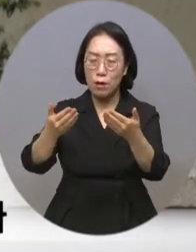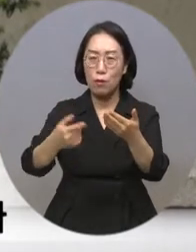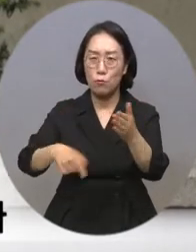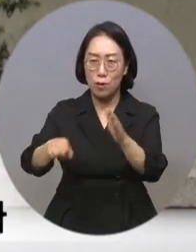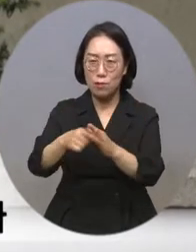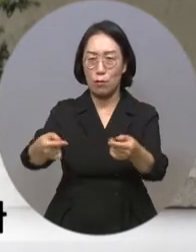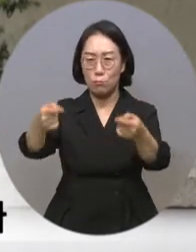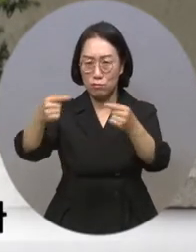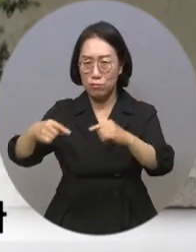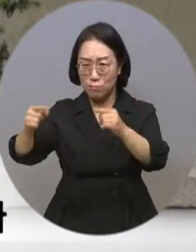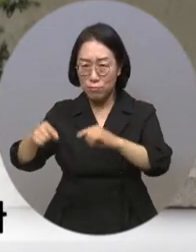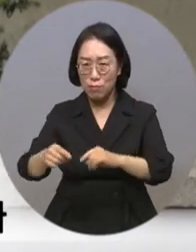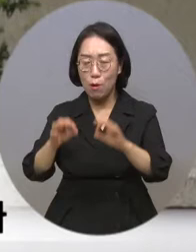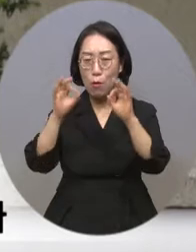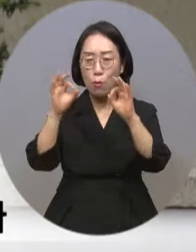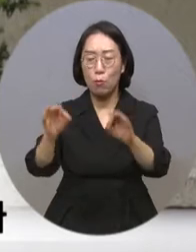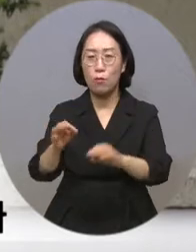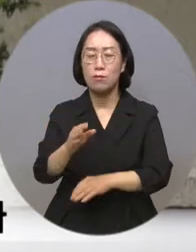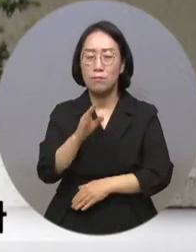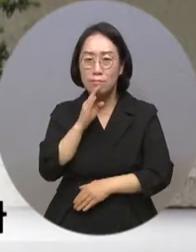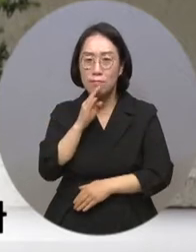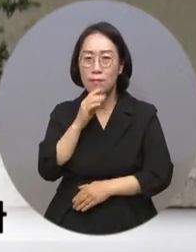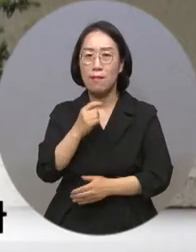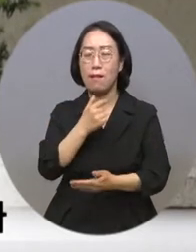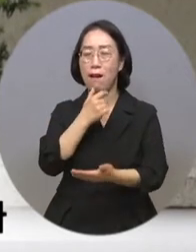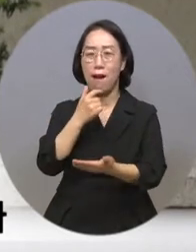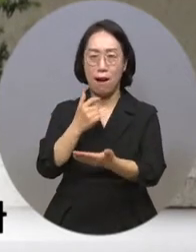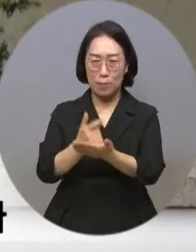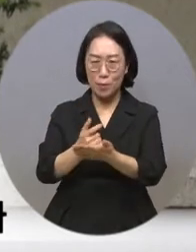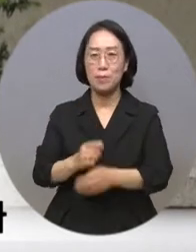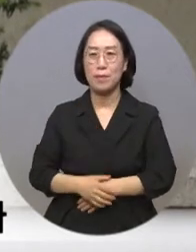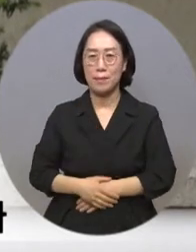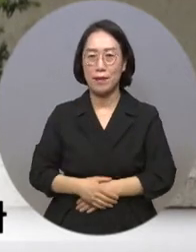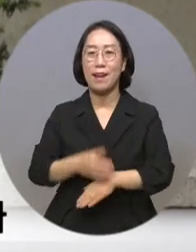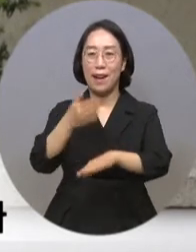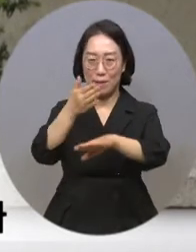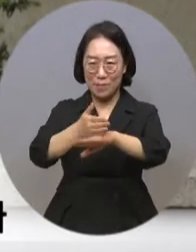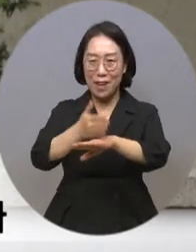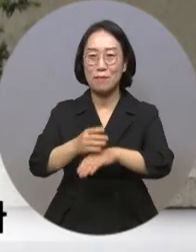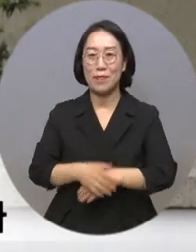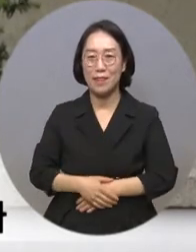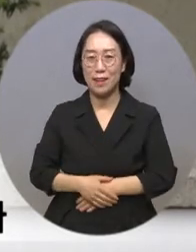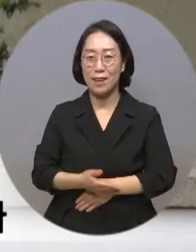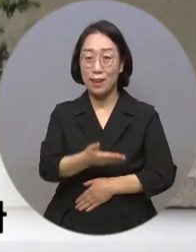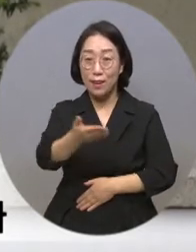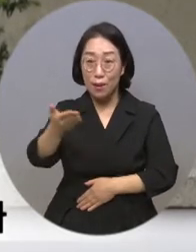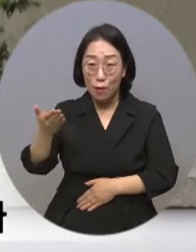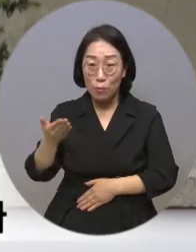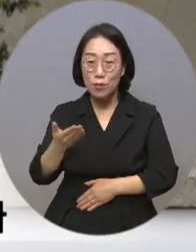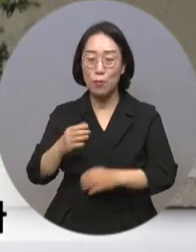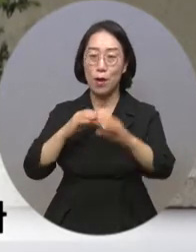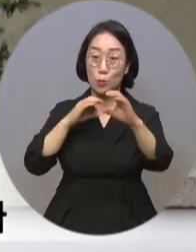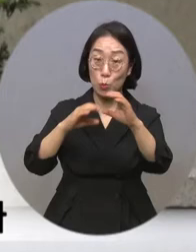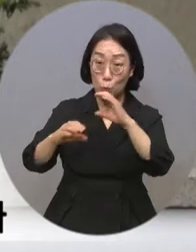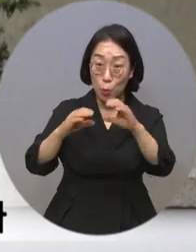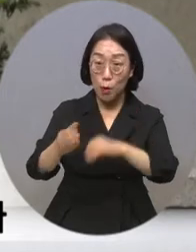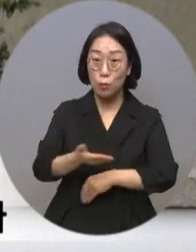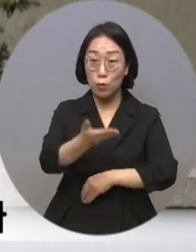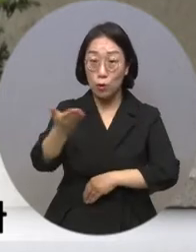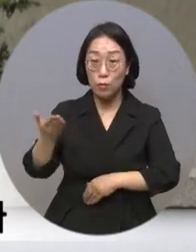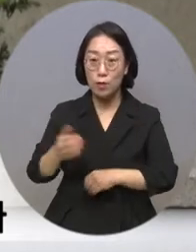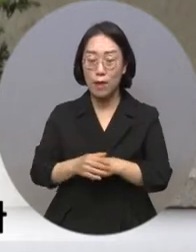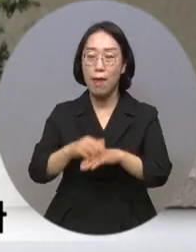출범하는 모습을 보며 참 너무도 감명 깊고 참 감사하기만 합니다. 자주 소통하고 의정부의